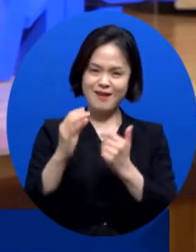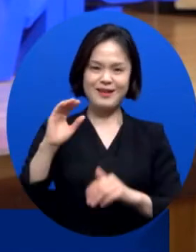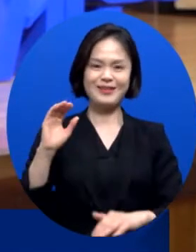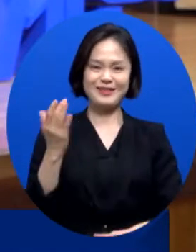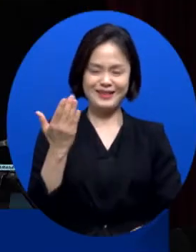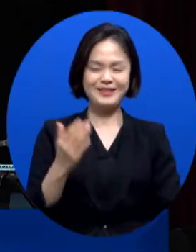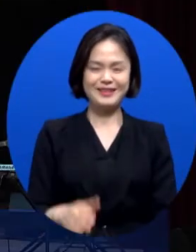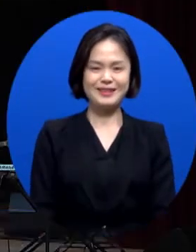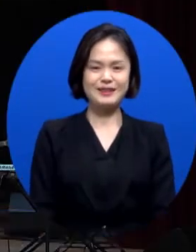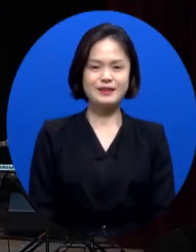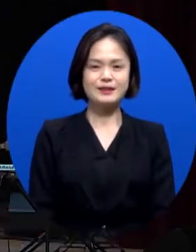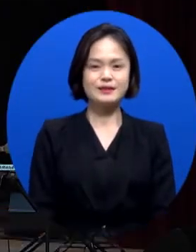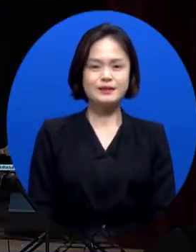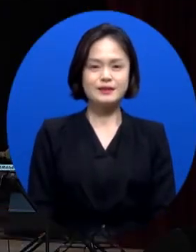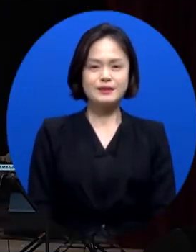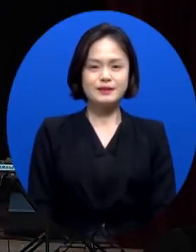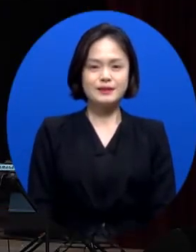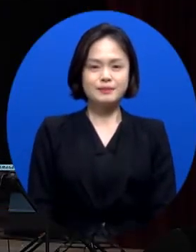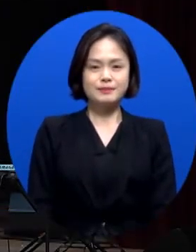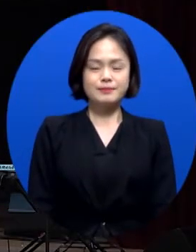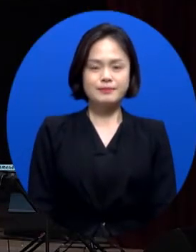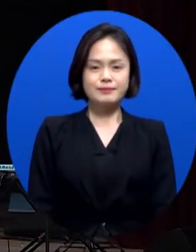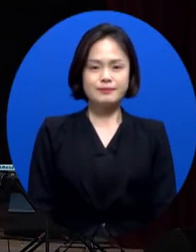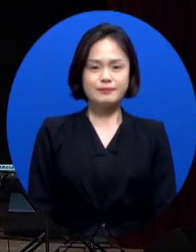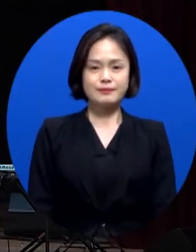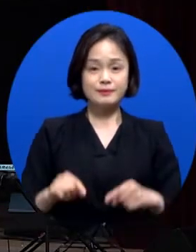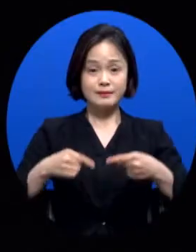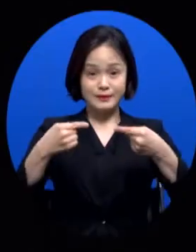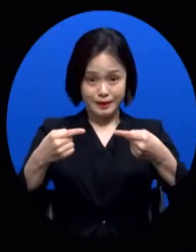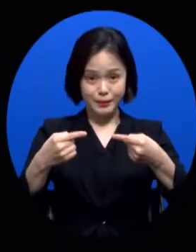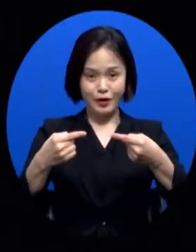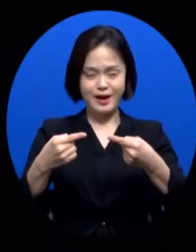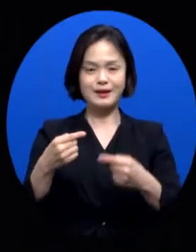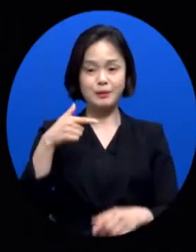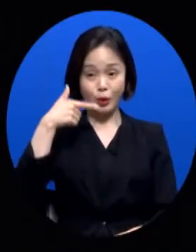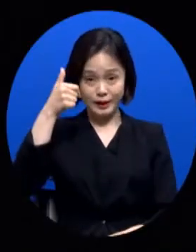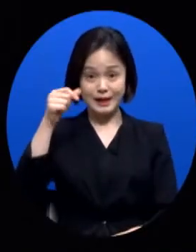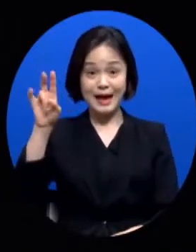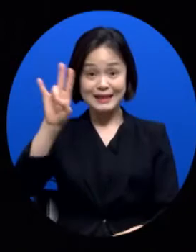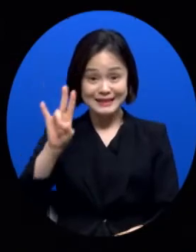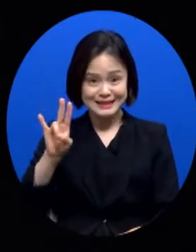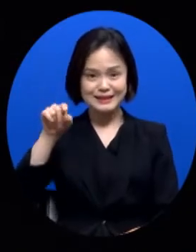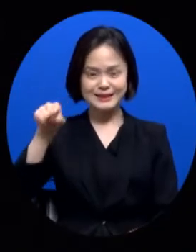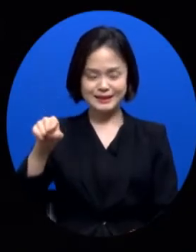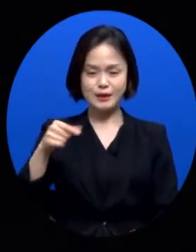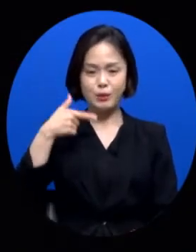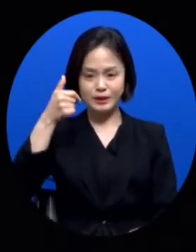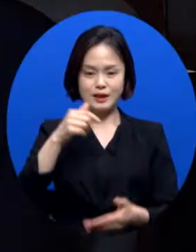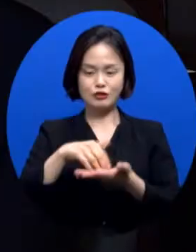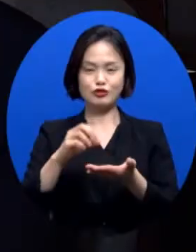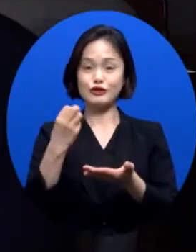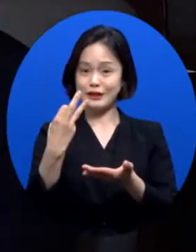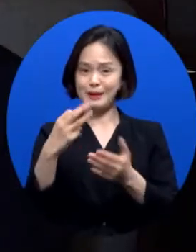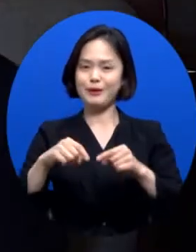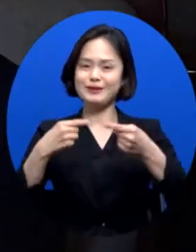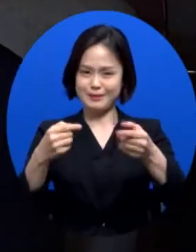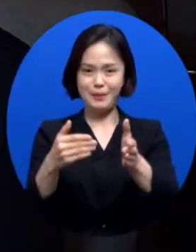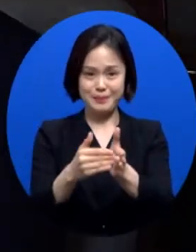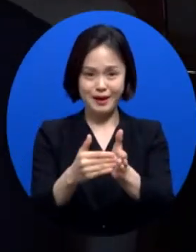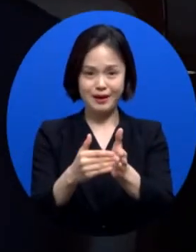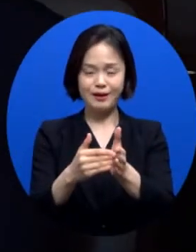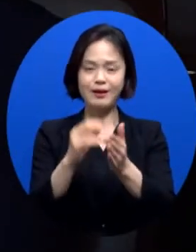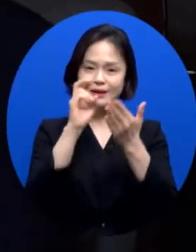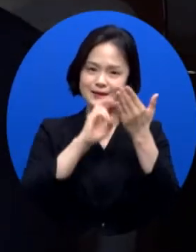봅니다. 특별히 이날 현장에 참석한 13명의 시흥시 목회자들은 찬양과 말씀으로 위로와 힘을